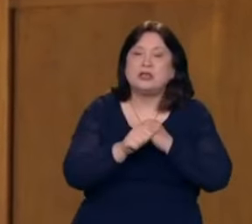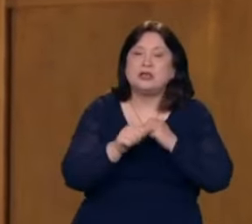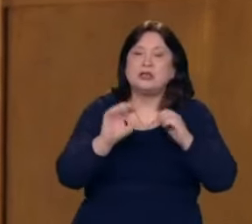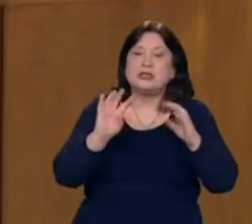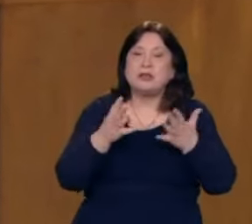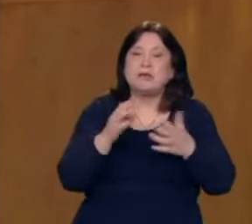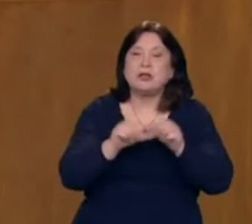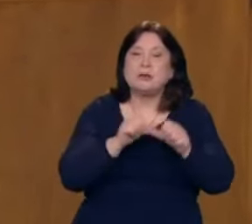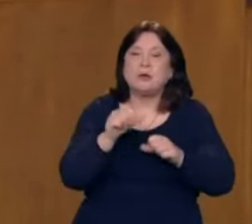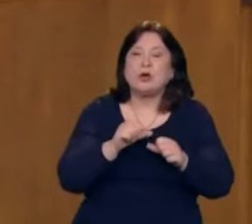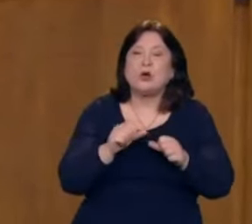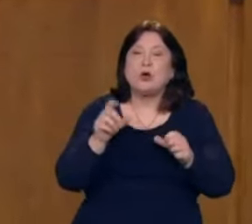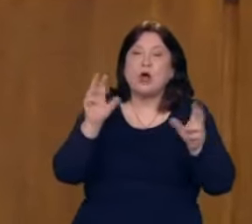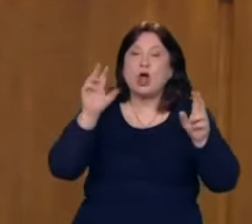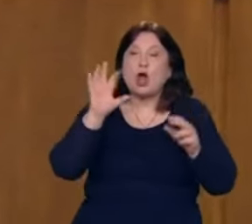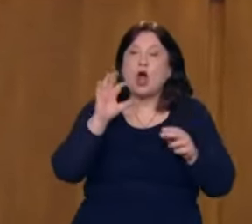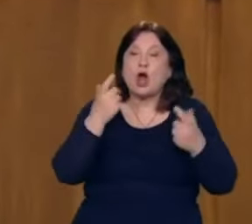osob